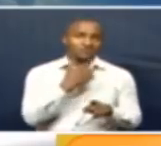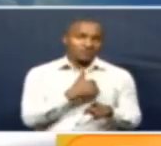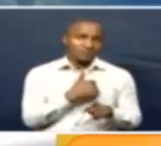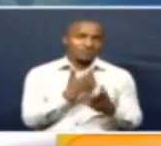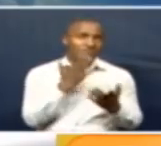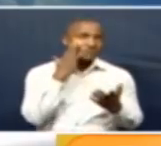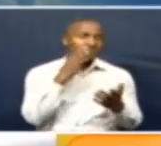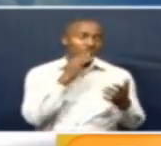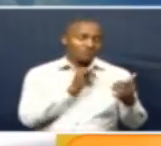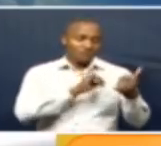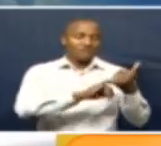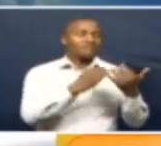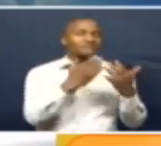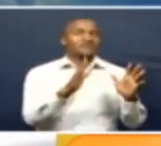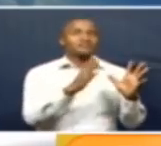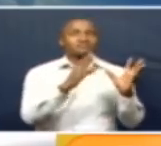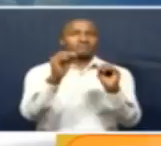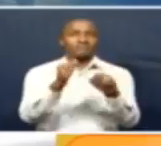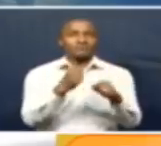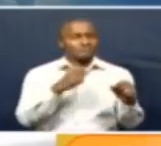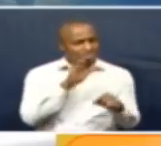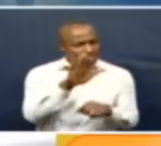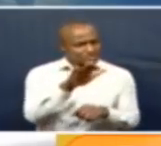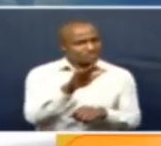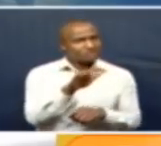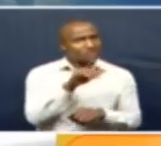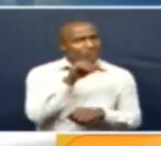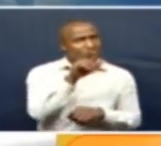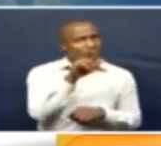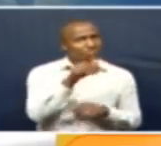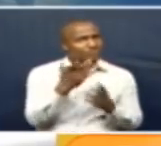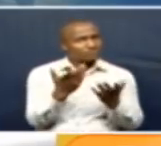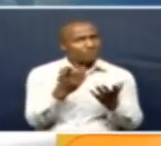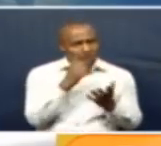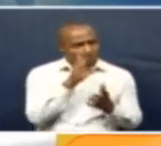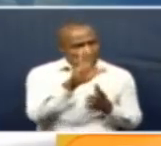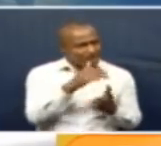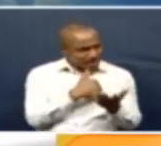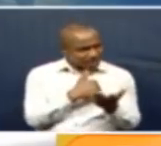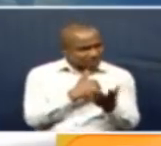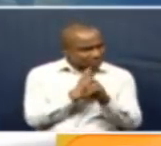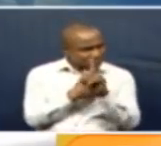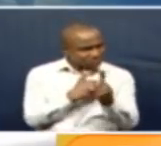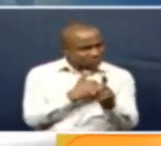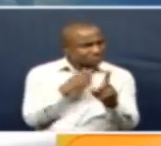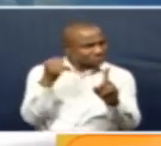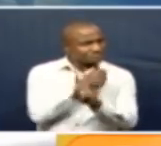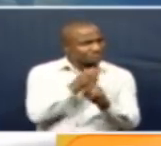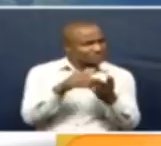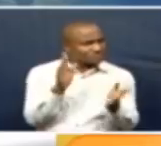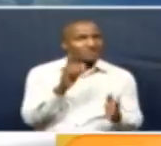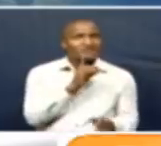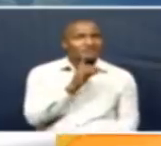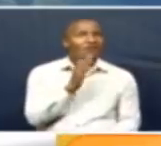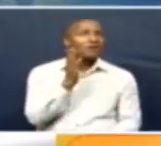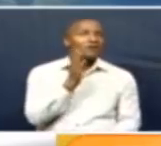baba hawezi enda. Nikaenda nikauliza mamu, ulikuwa na kwenu wewe juu napigwa sana? Akaniambia yeye alikuwa